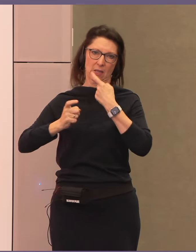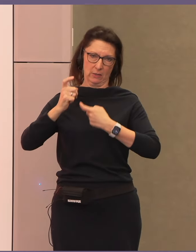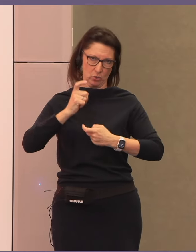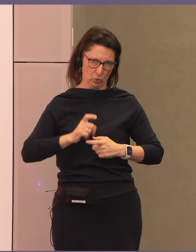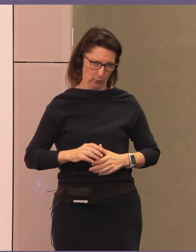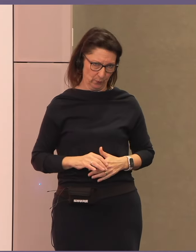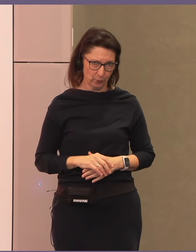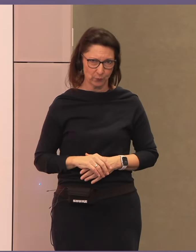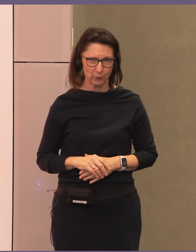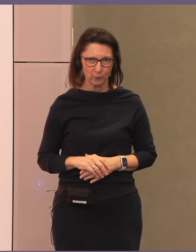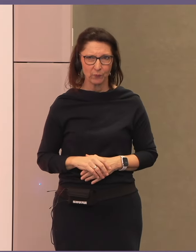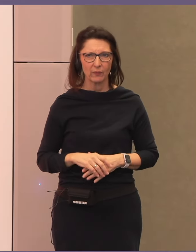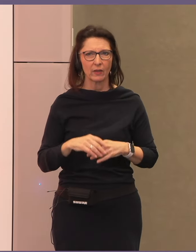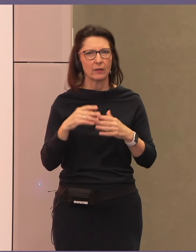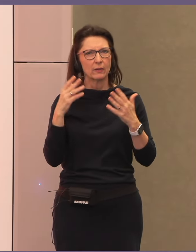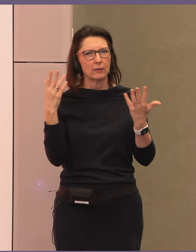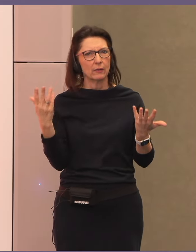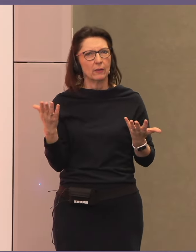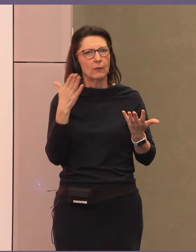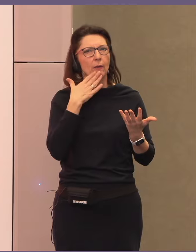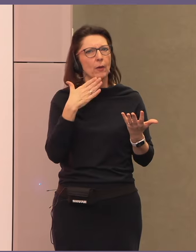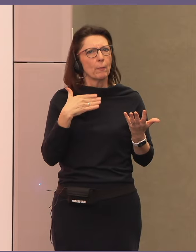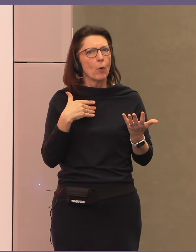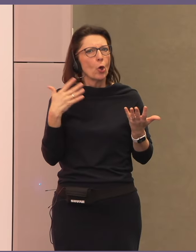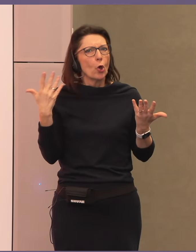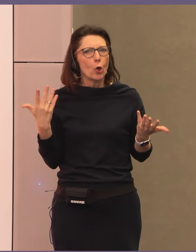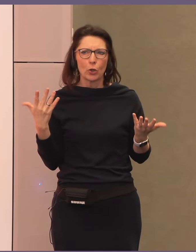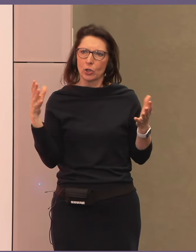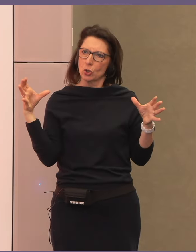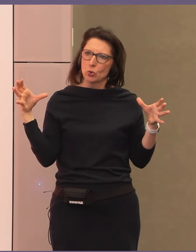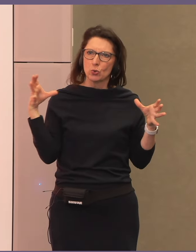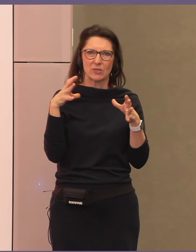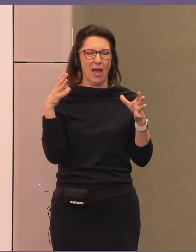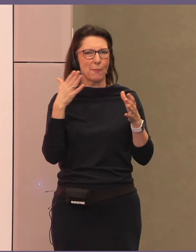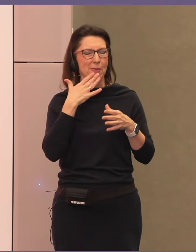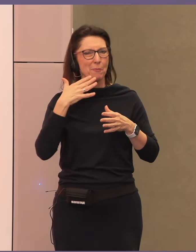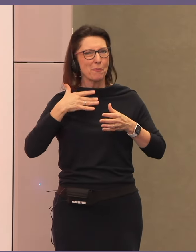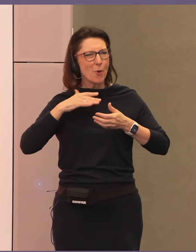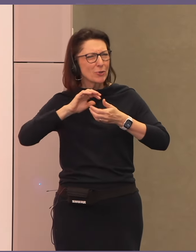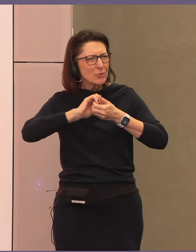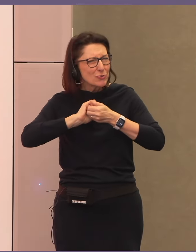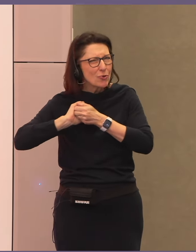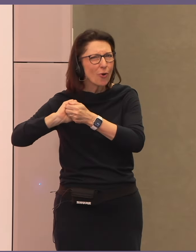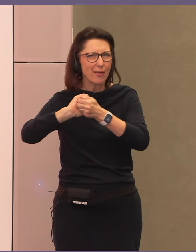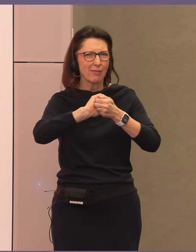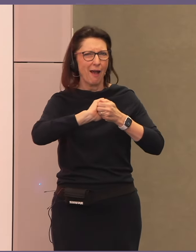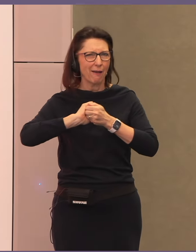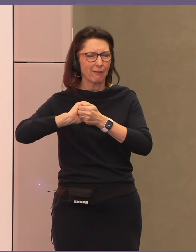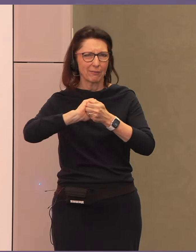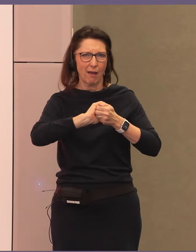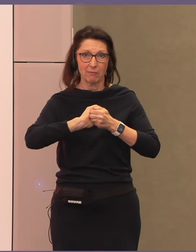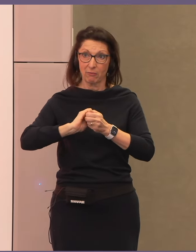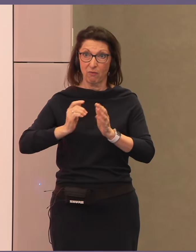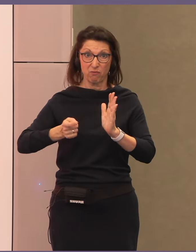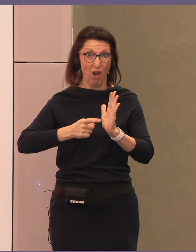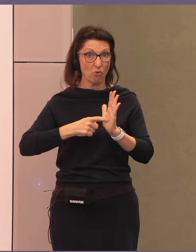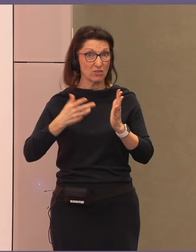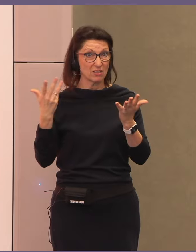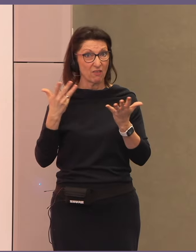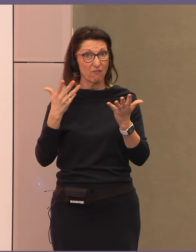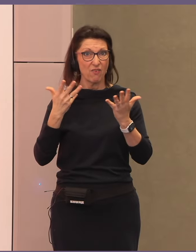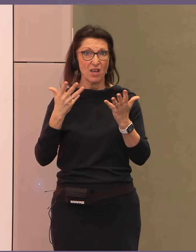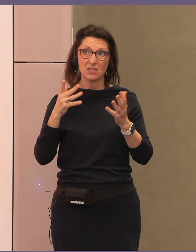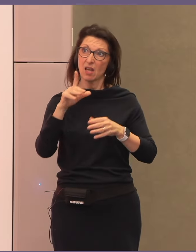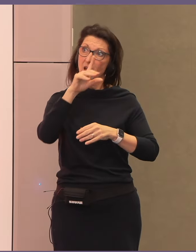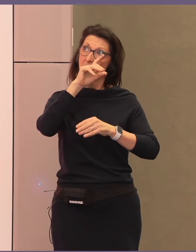Für ein solidarisches Miteinander bedarf es aber einem feministischen Verständnis von